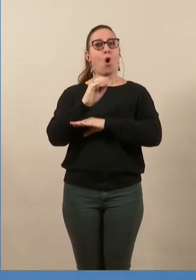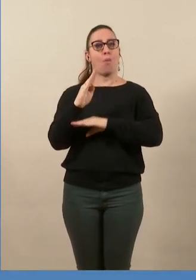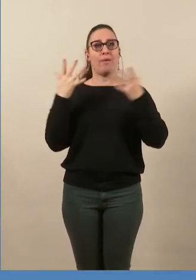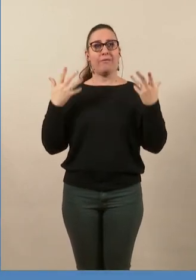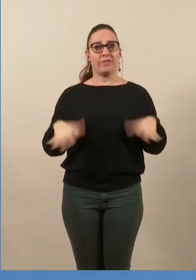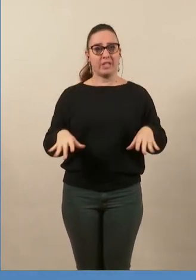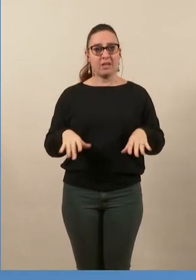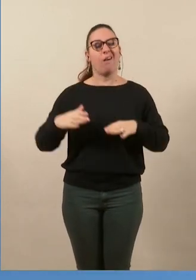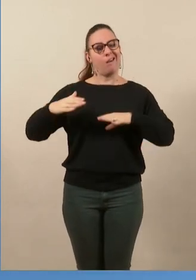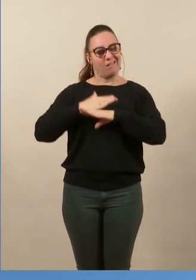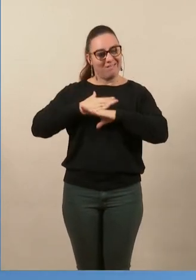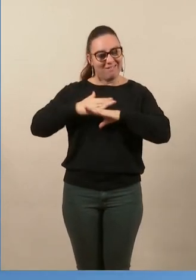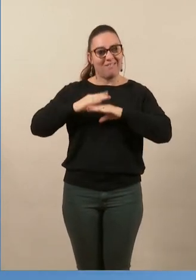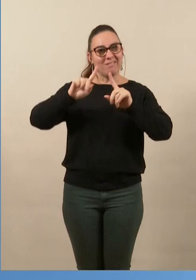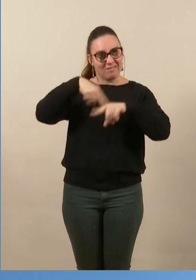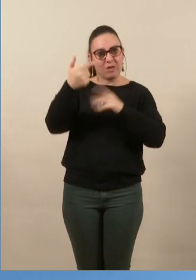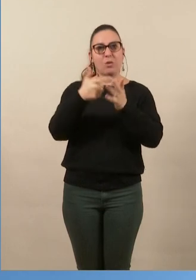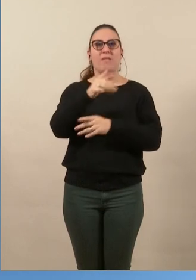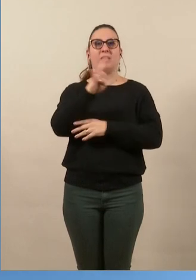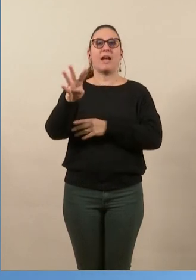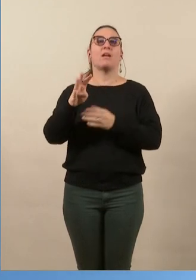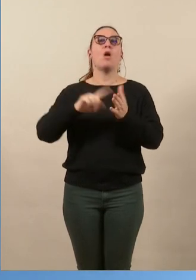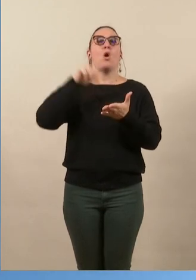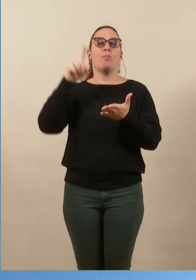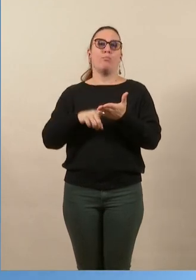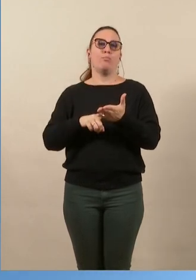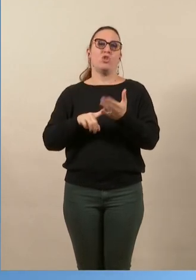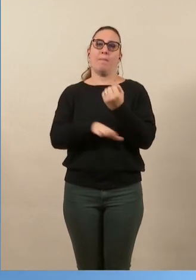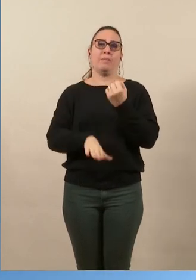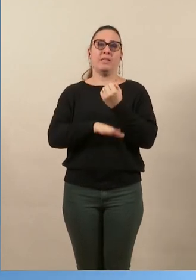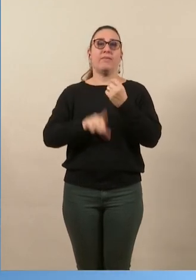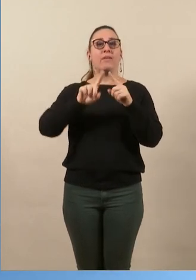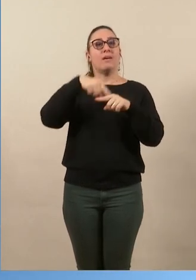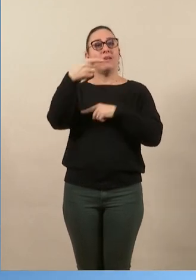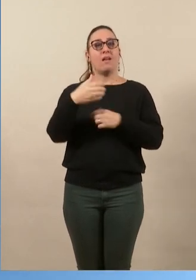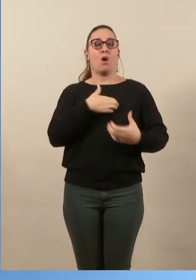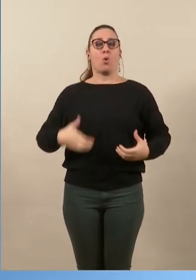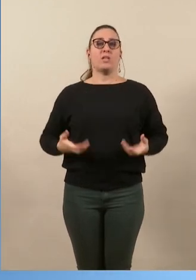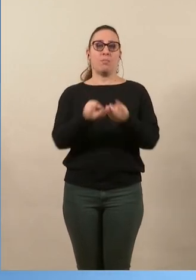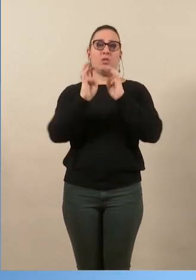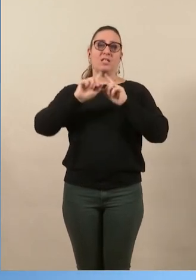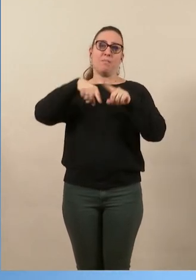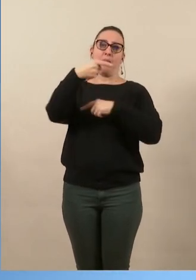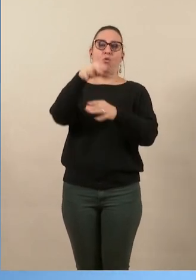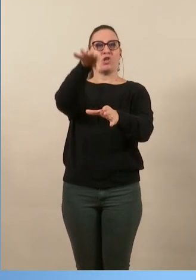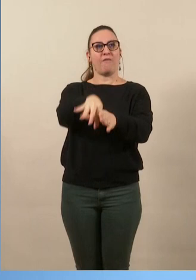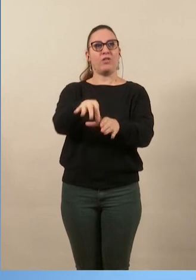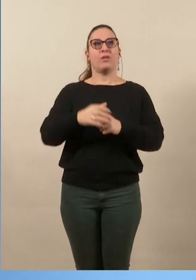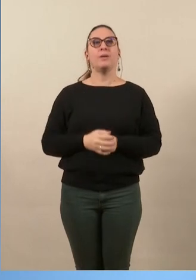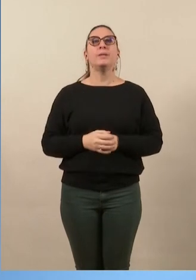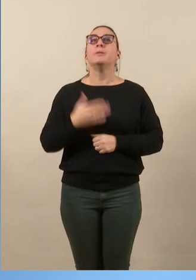permettra de préparer le budget primitif 2024 dont le vote est attendu au prochain conseil municipal merci de votre